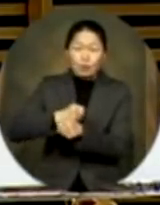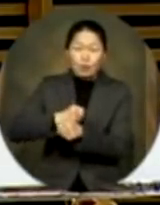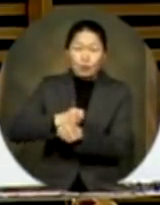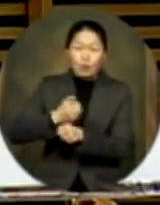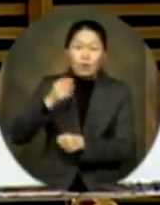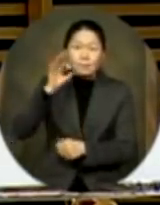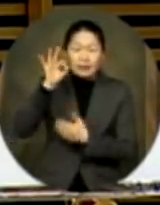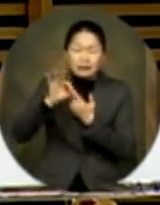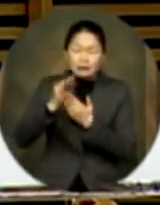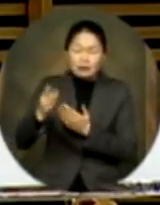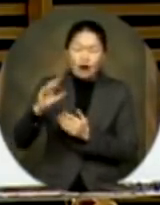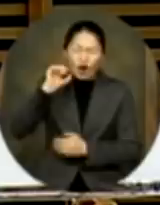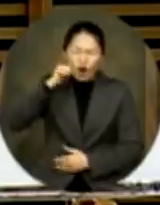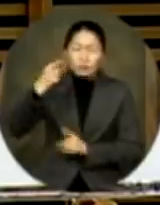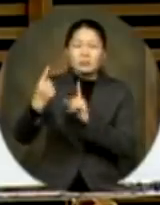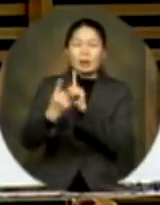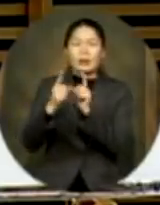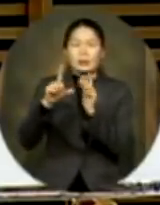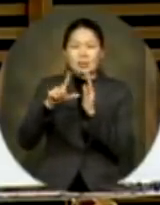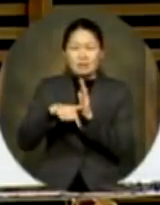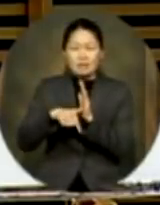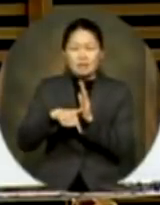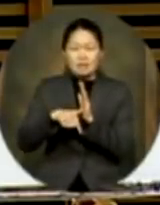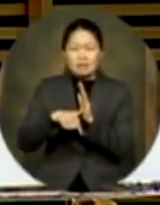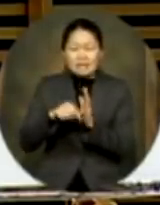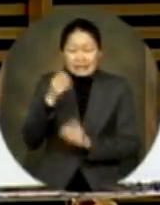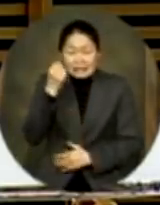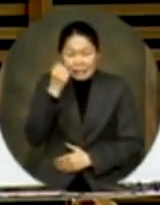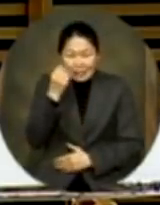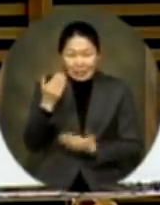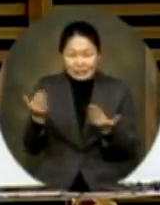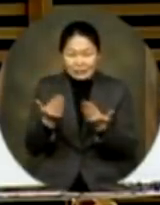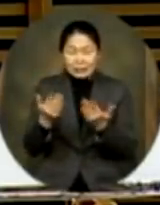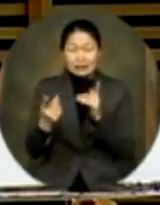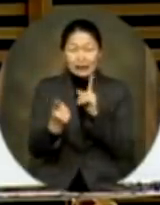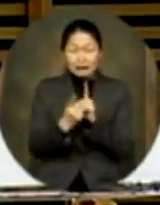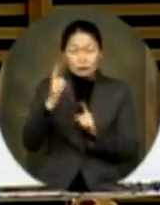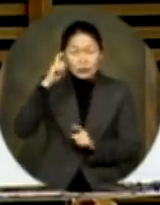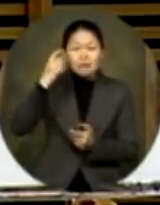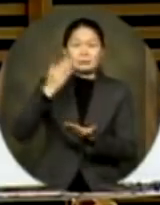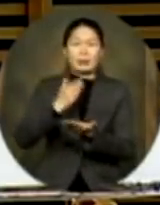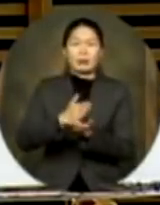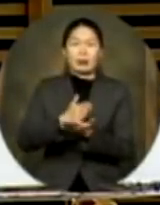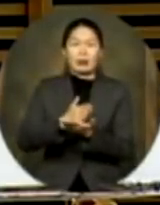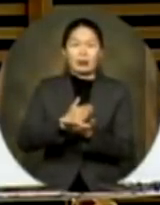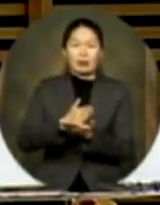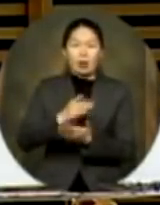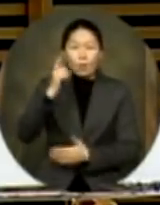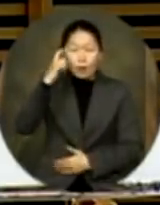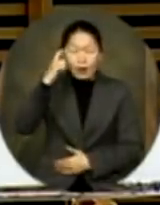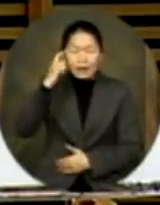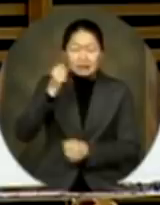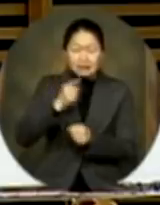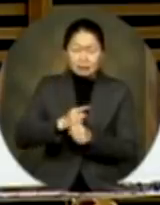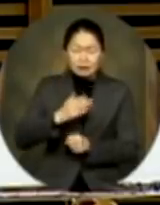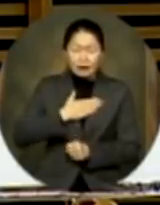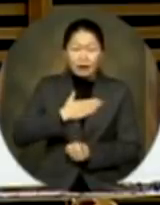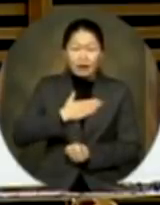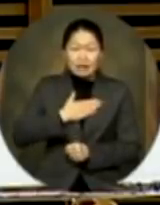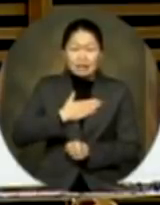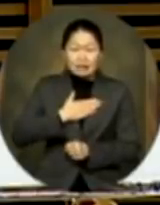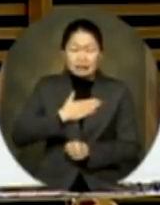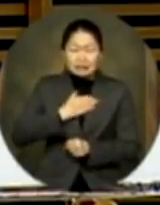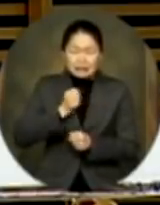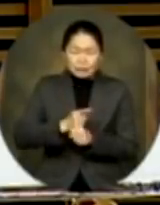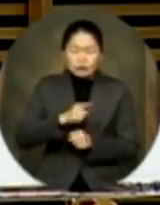너가 만약에 어려움을 당할 때 이상한 일을 당한다고 생각하지 마라 내가 이미 너에게 말해 주었다는 것을